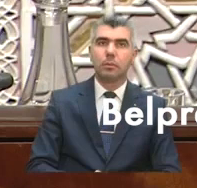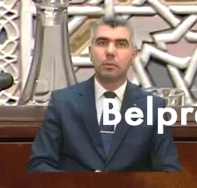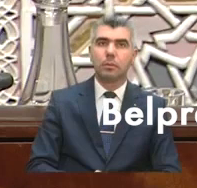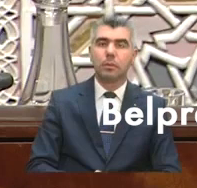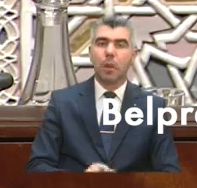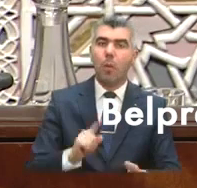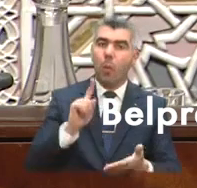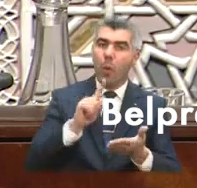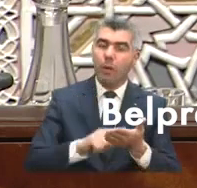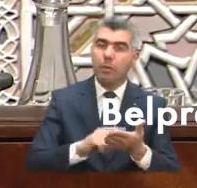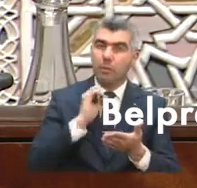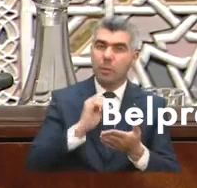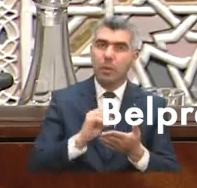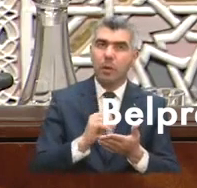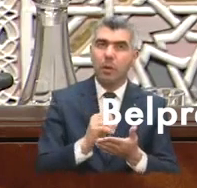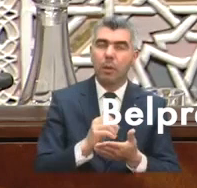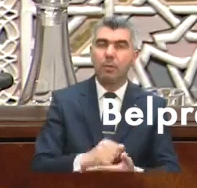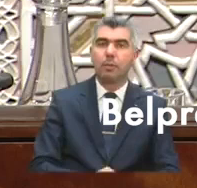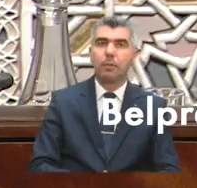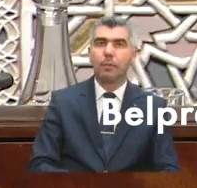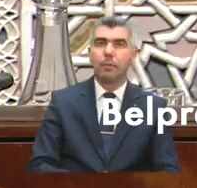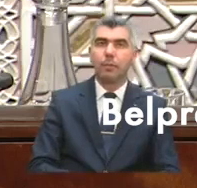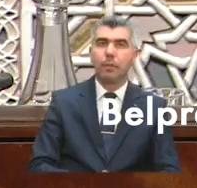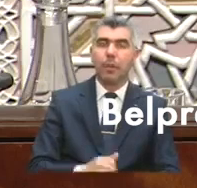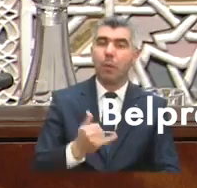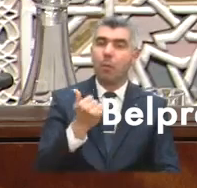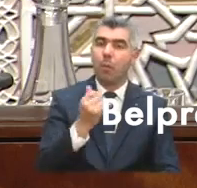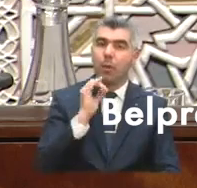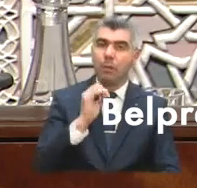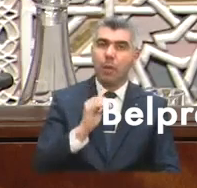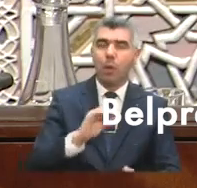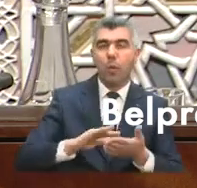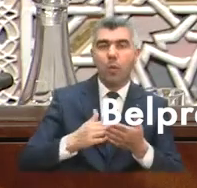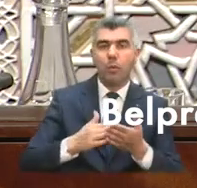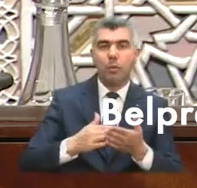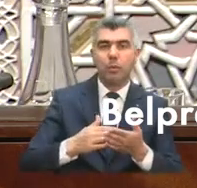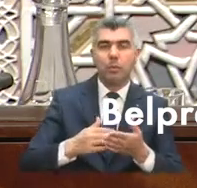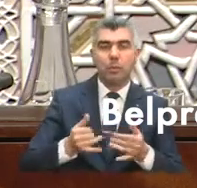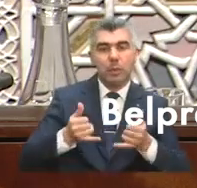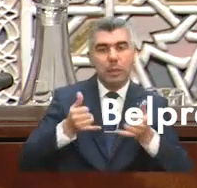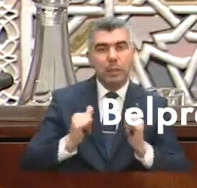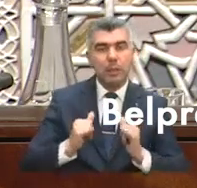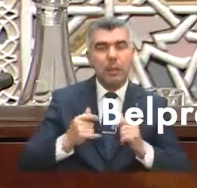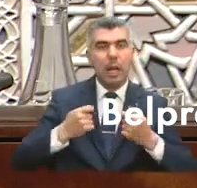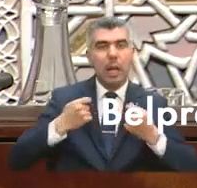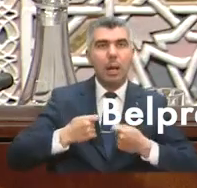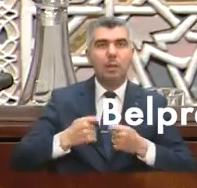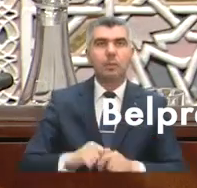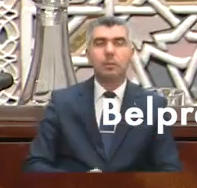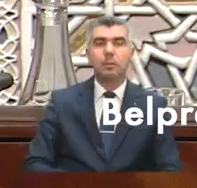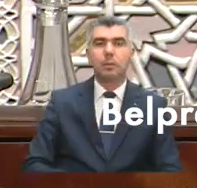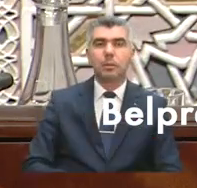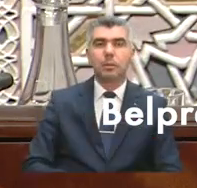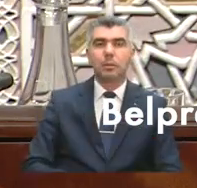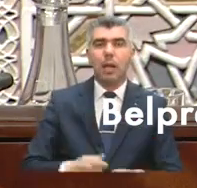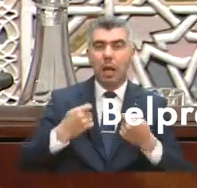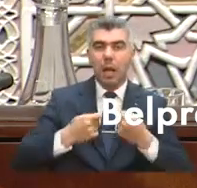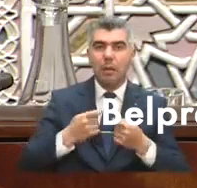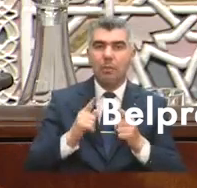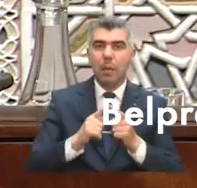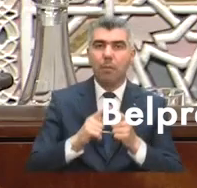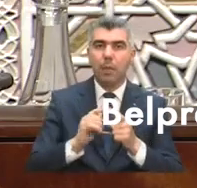ويجب عليك أن تقدر موقفي هنا. أنا رئيس